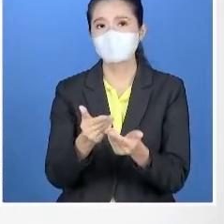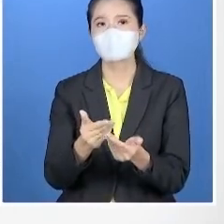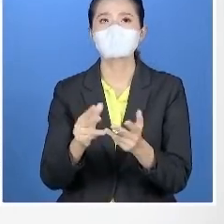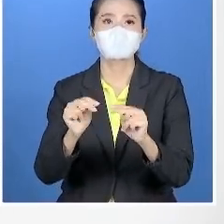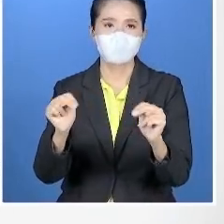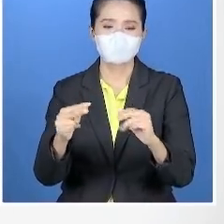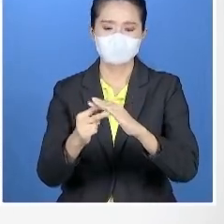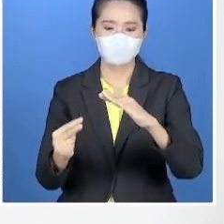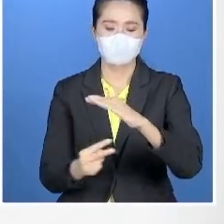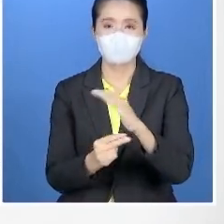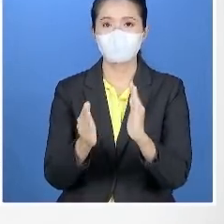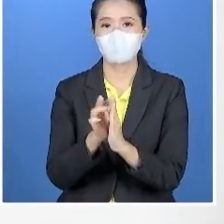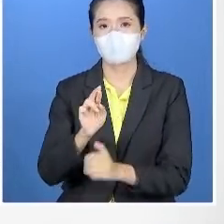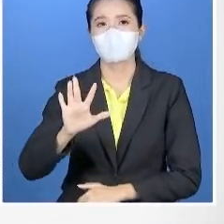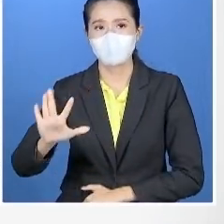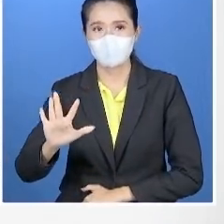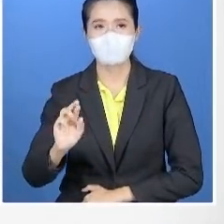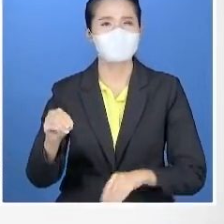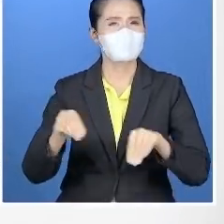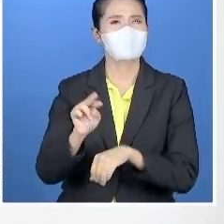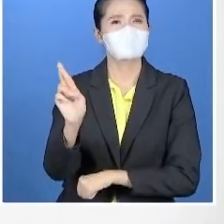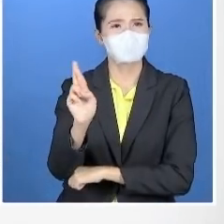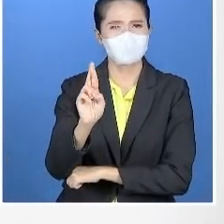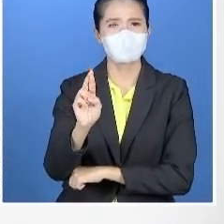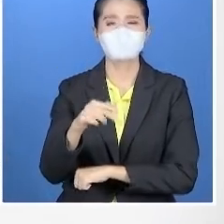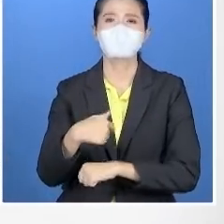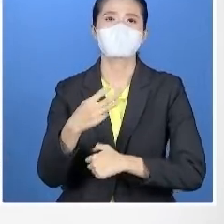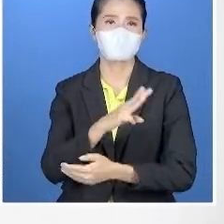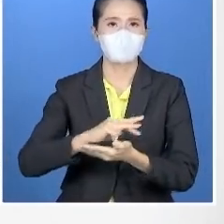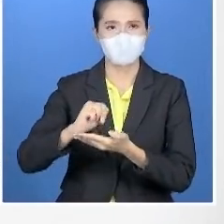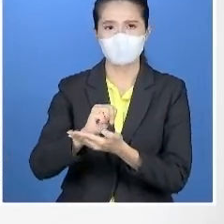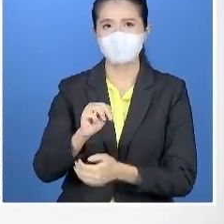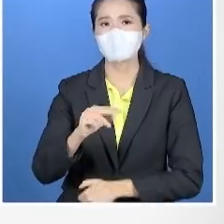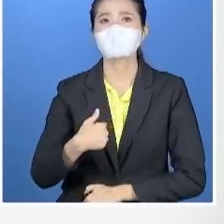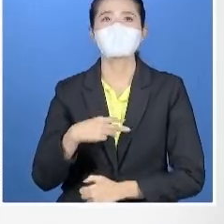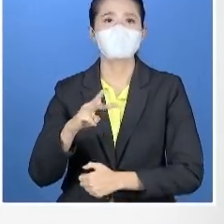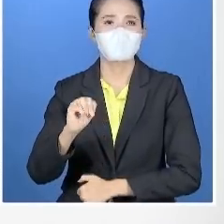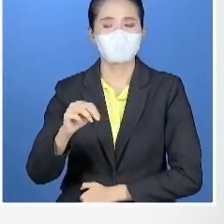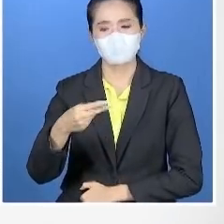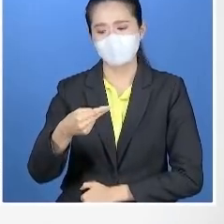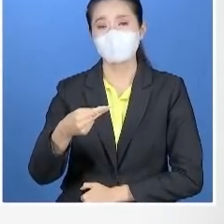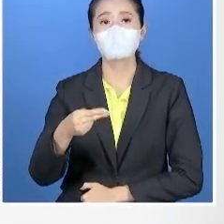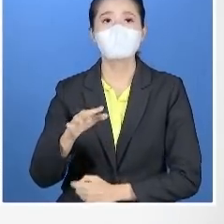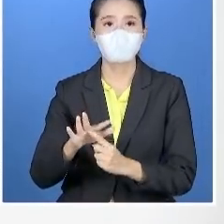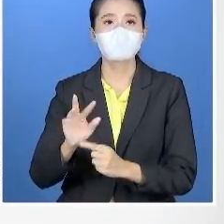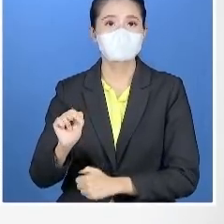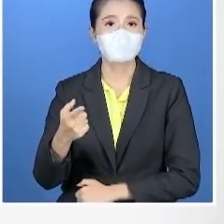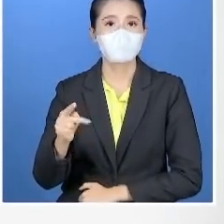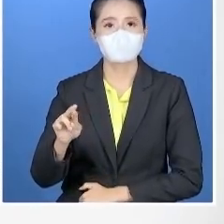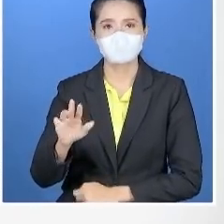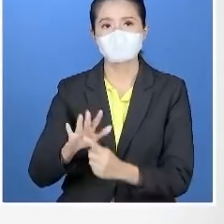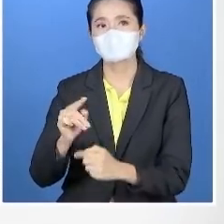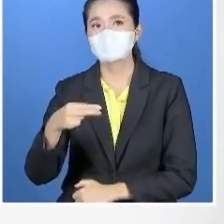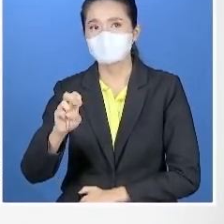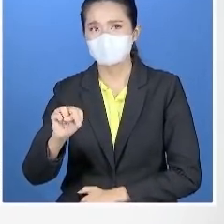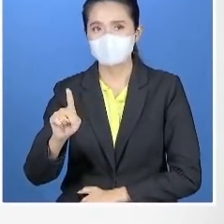ถวใต้สะพานพระราม5ตอนใกล้ๆเที่ยงจะไปที่มหาวิทยาลัยราชมงคลพระนครเหนือแล้วตอนบ่ายจะไปที่บริเวณใต้สะพาน